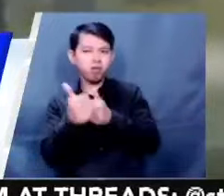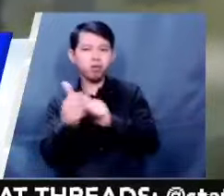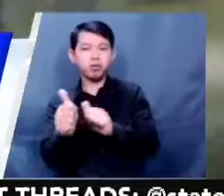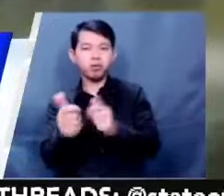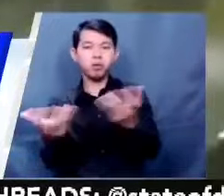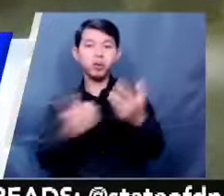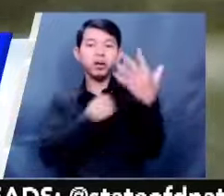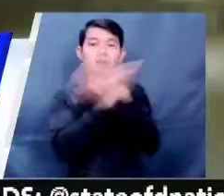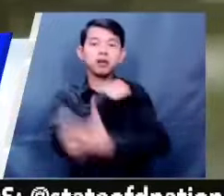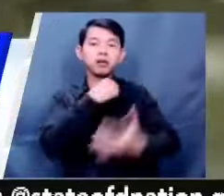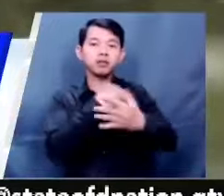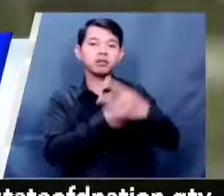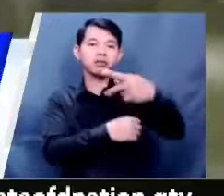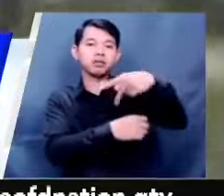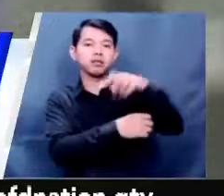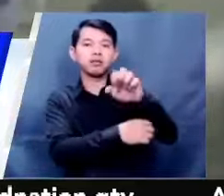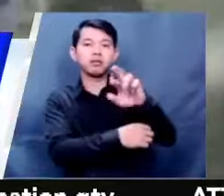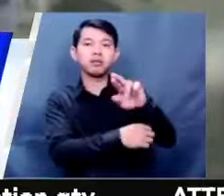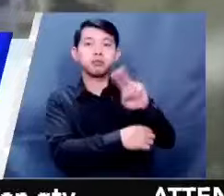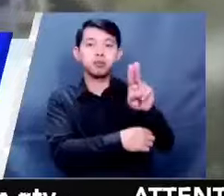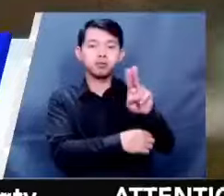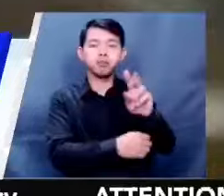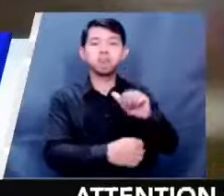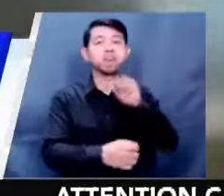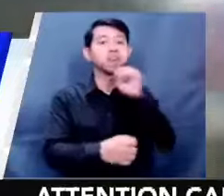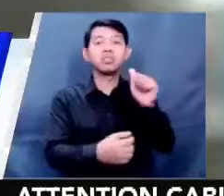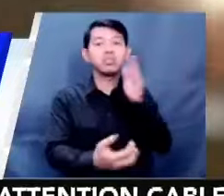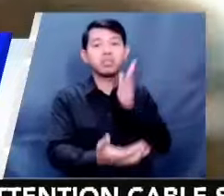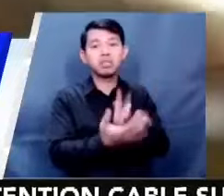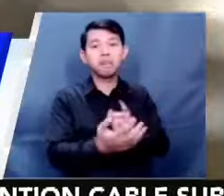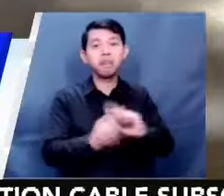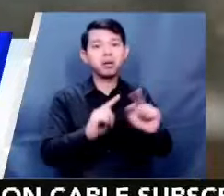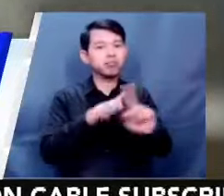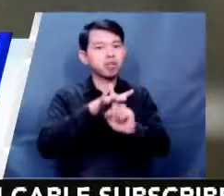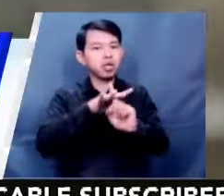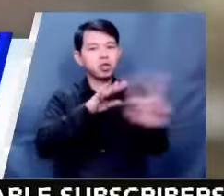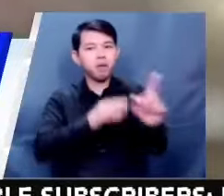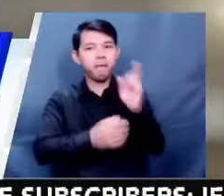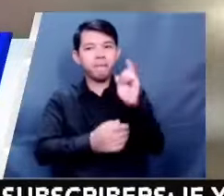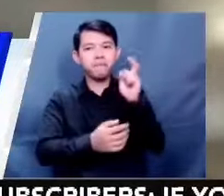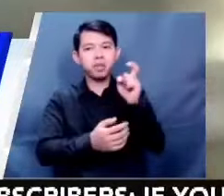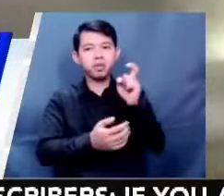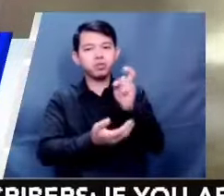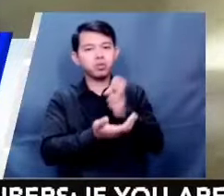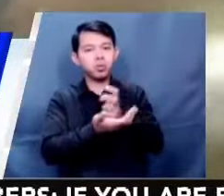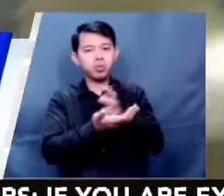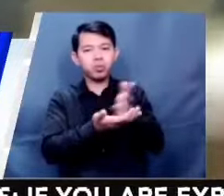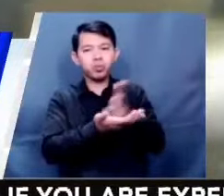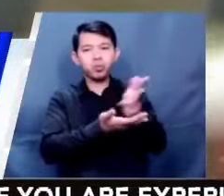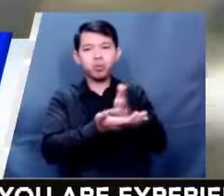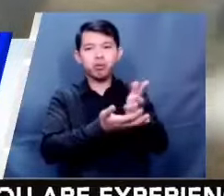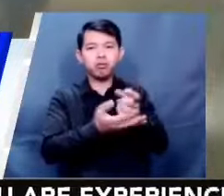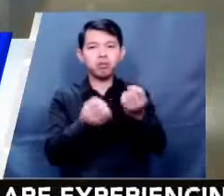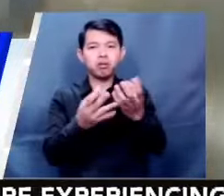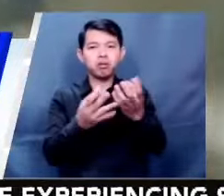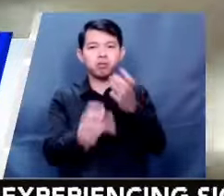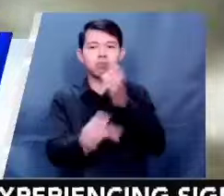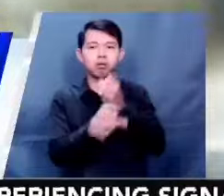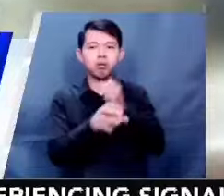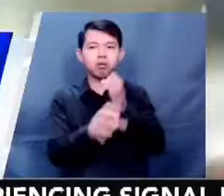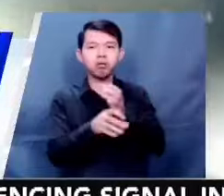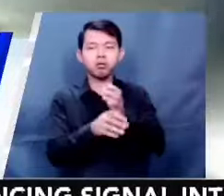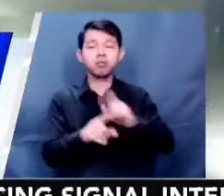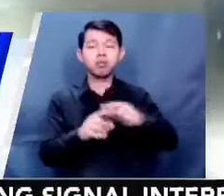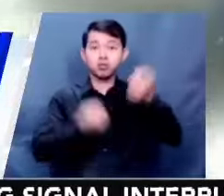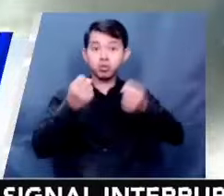huminto, humarurot pa ang truck. Umabot pa ang habulan sa kalsadang puno ng motorista. Ang driver, tinangka palang tangayin